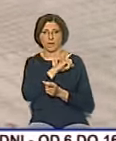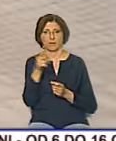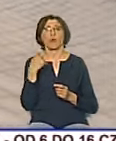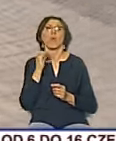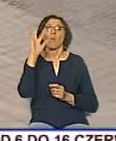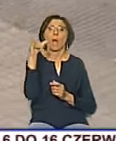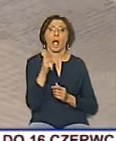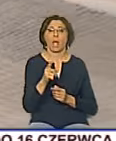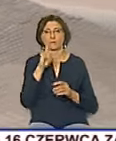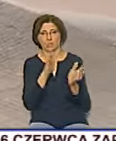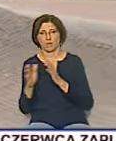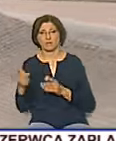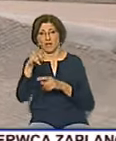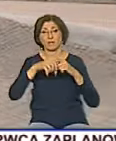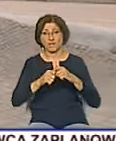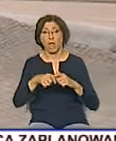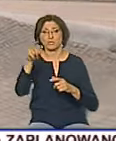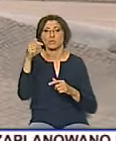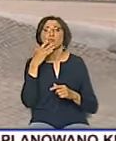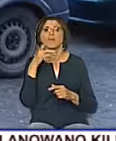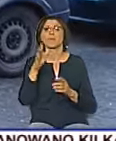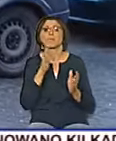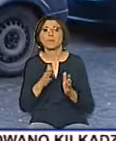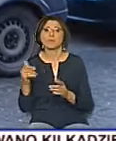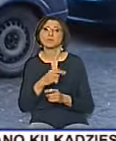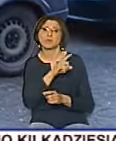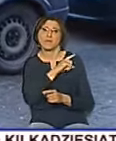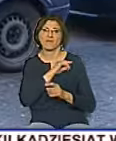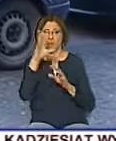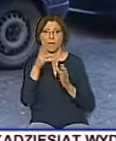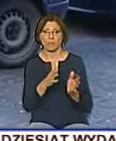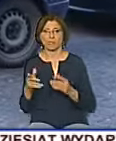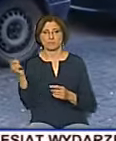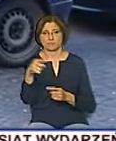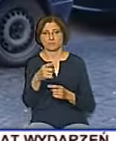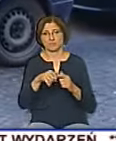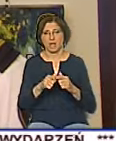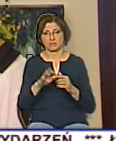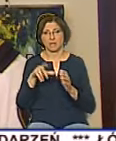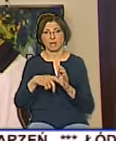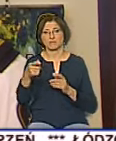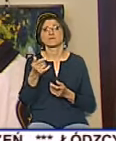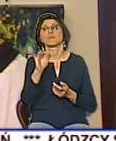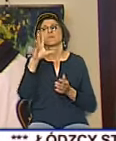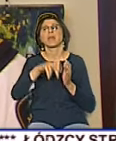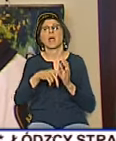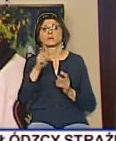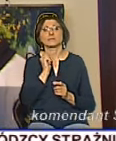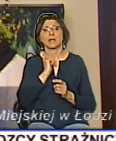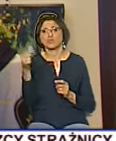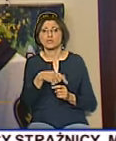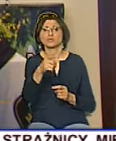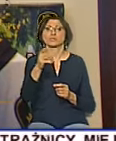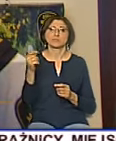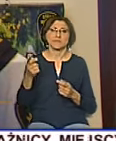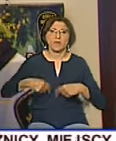porządku w przypadku strażników ze Zgierza mowy o pilnowaniu ładu i porządku raczej być nie może strażnicy miejscy przede wszystkim mają